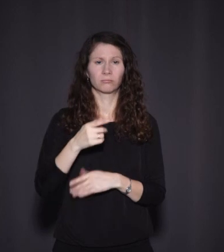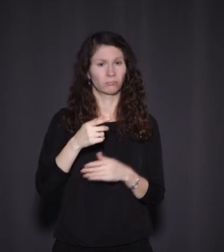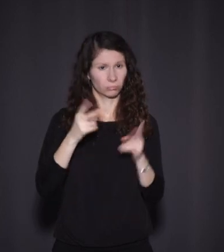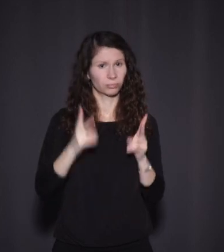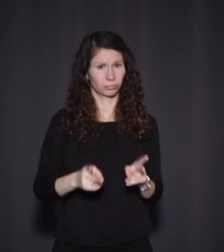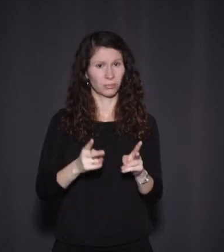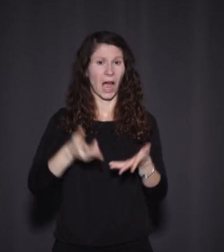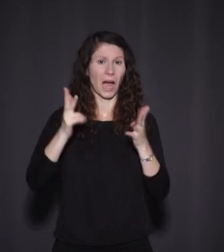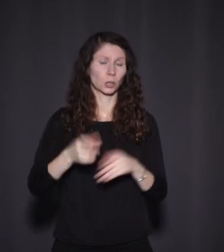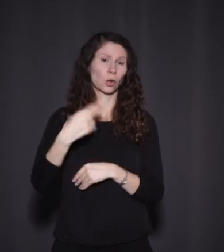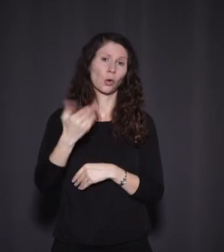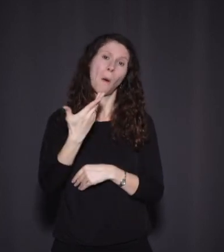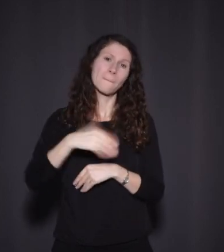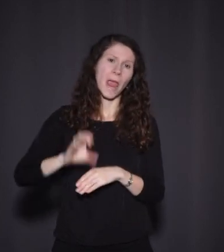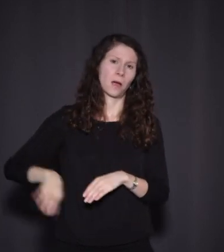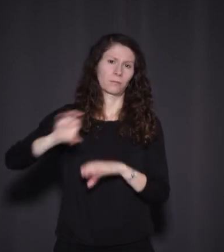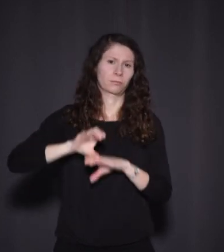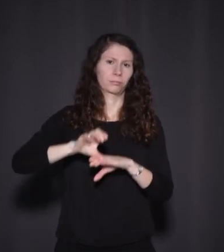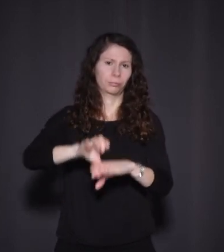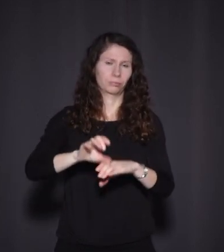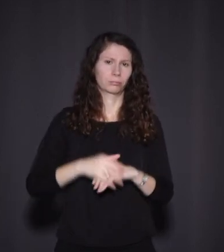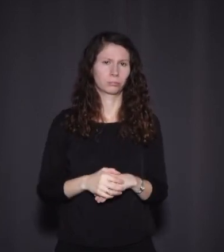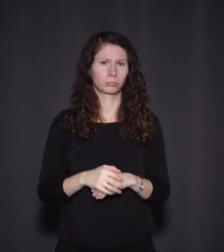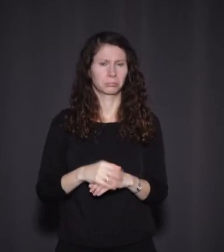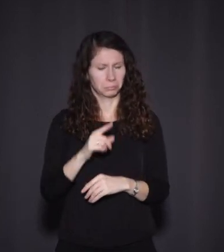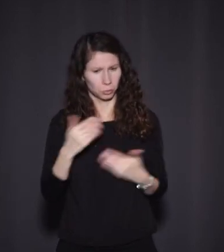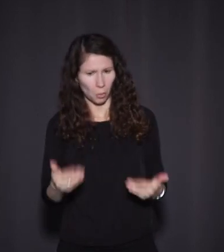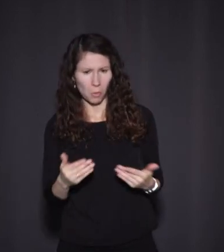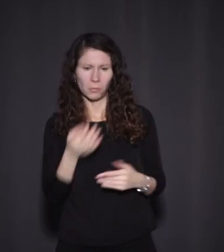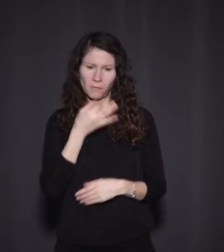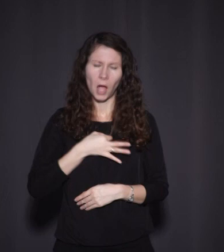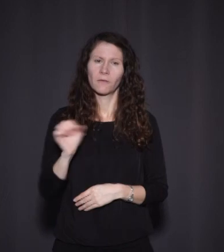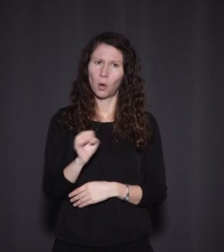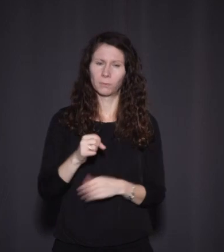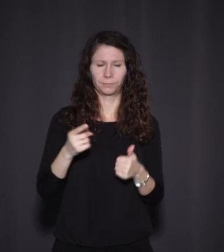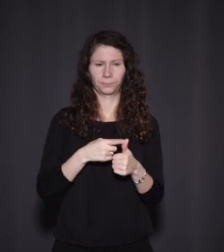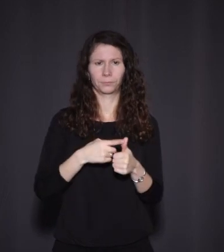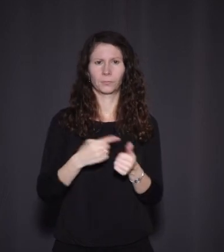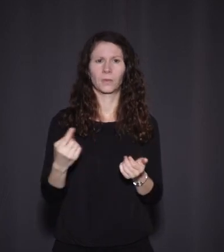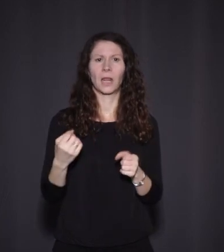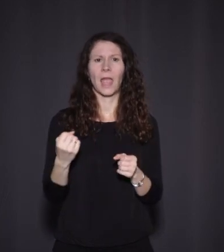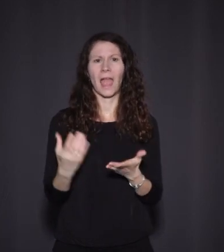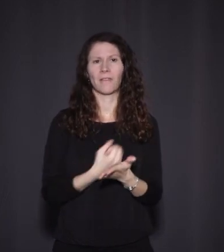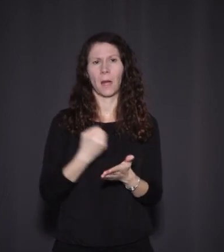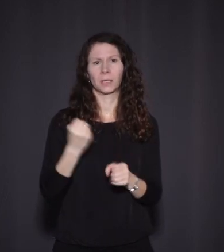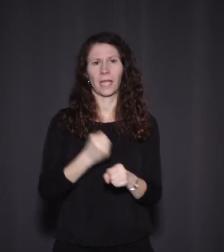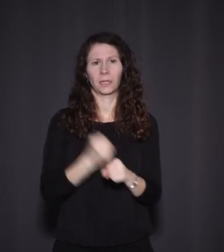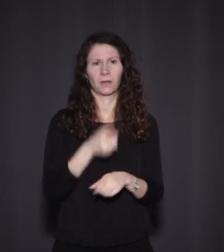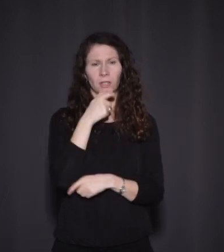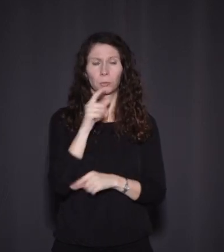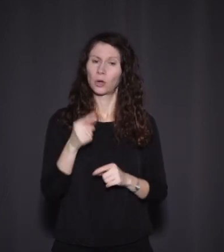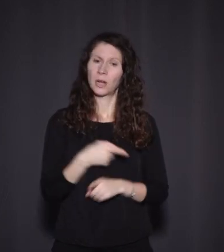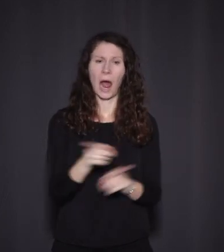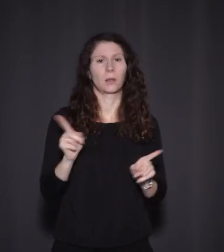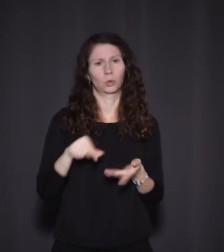Euro mehr. Und wenn das so ist, müssen wir fragen, warum. Da ist ein zentraler Punkt, Erwerbstätigenversicherung, alle zahlen ein, es